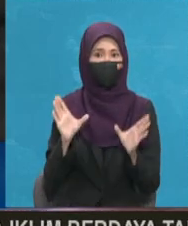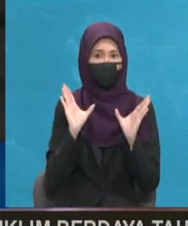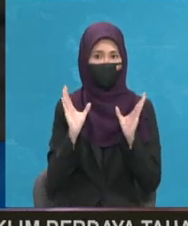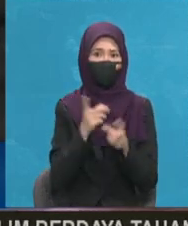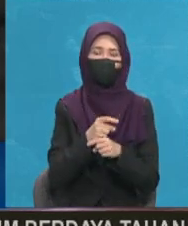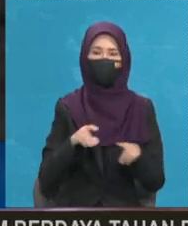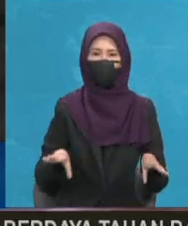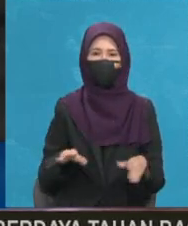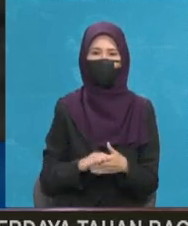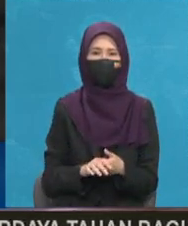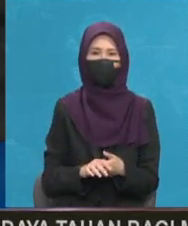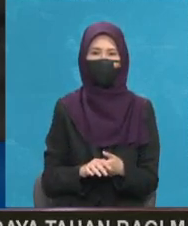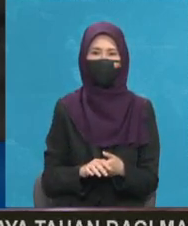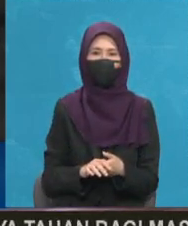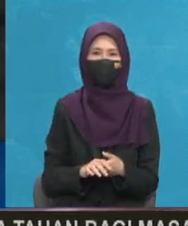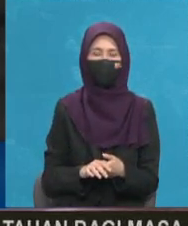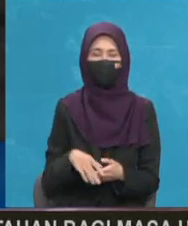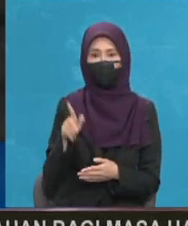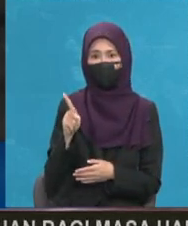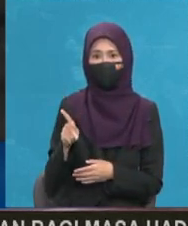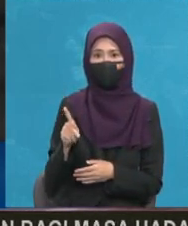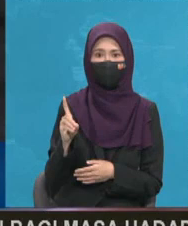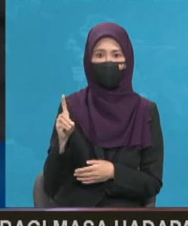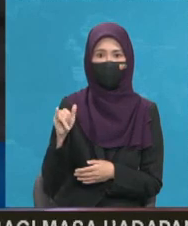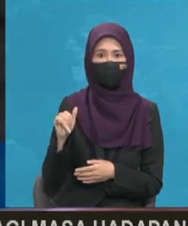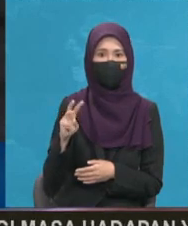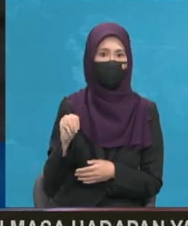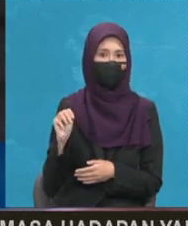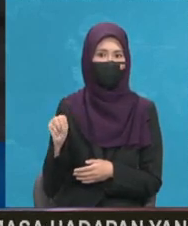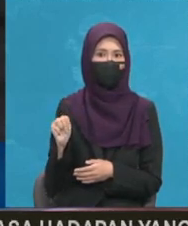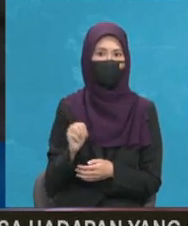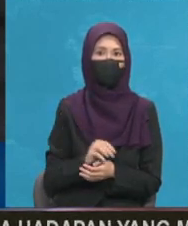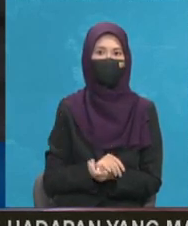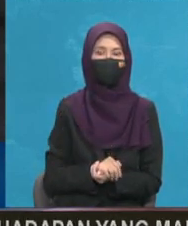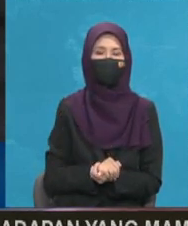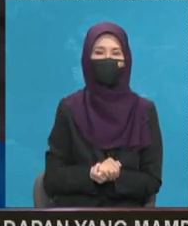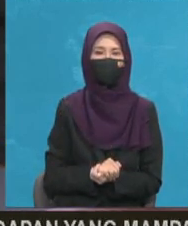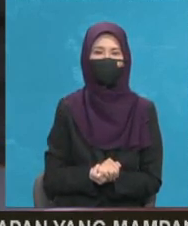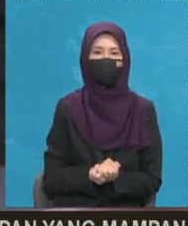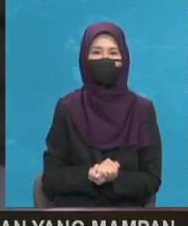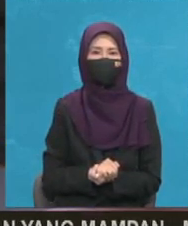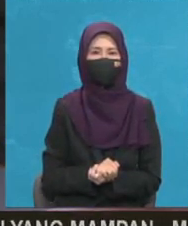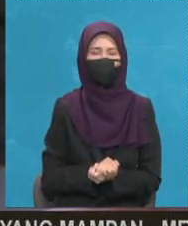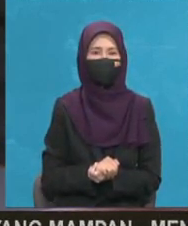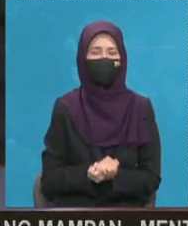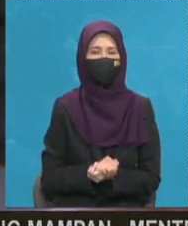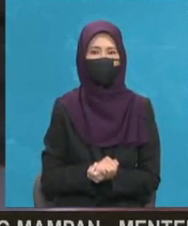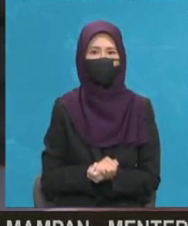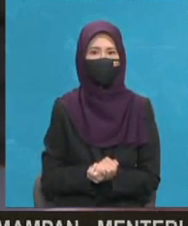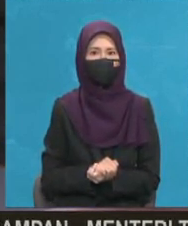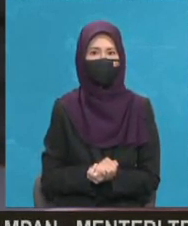Darussalam dibawah pimpinan bijaksana coba waktu yang maha mulia Hai pengertian embrionik